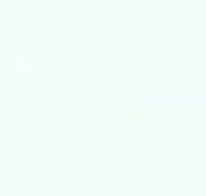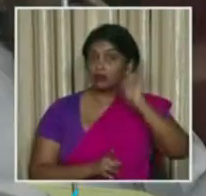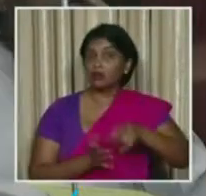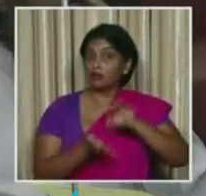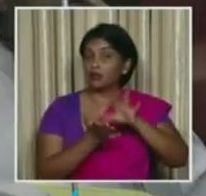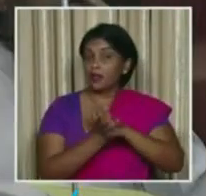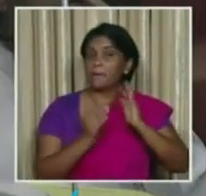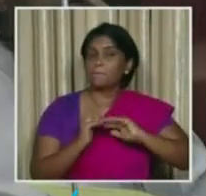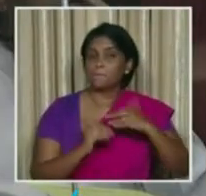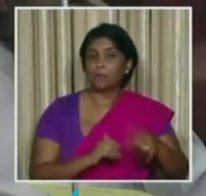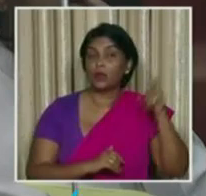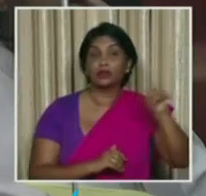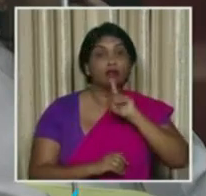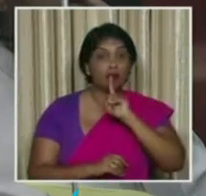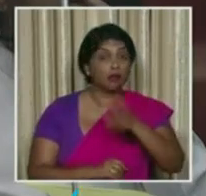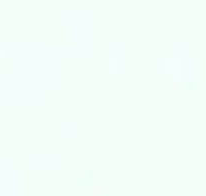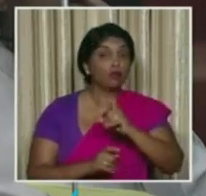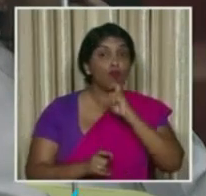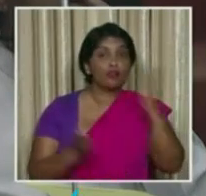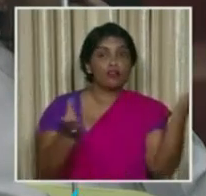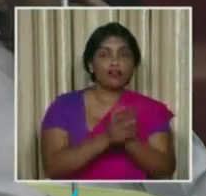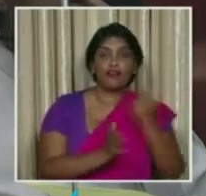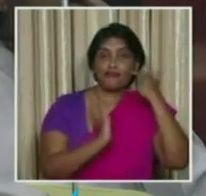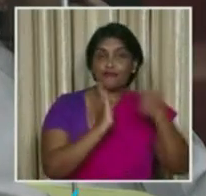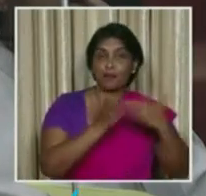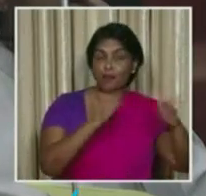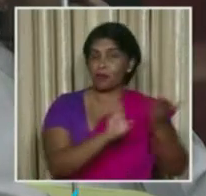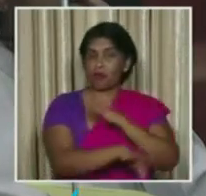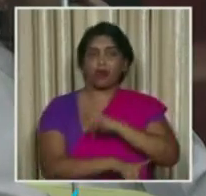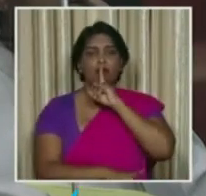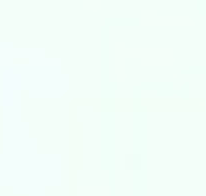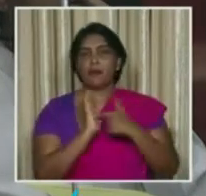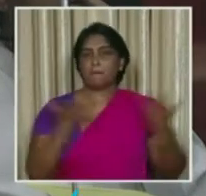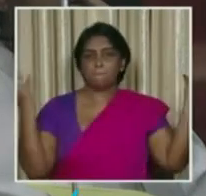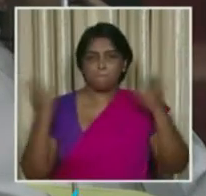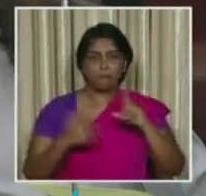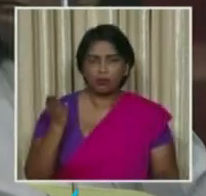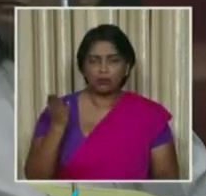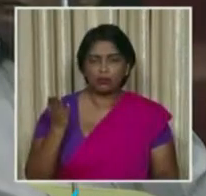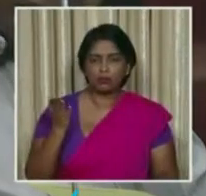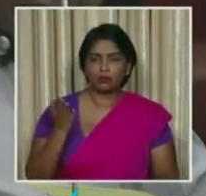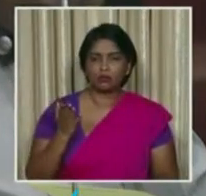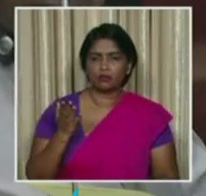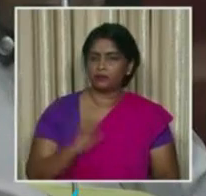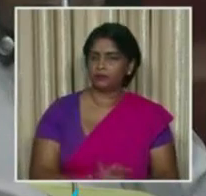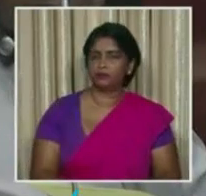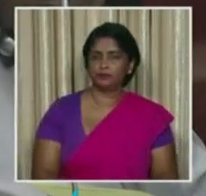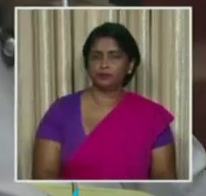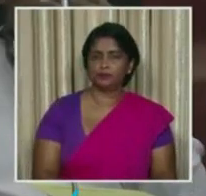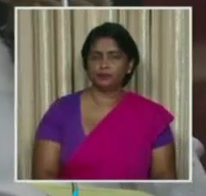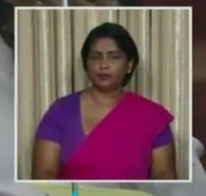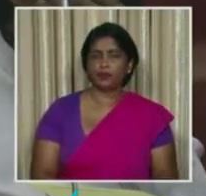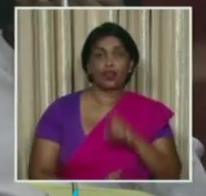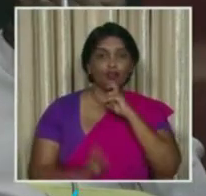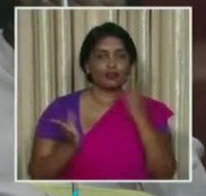නැහැ. ඔව්. ඔබතුමා තීන්දුවක් දුන්නේ නඩුව ෆයිල් කරලා විභාගයට ගන්නත් කලින් ඔබතුමාගේ විභාග කරන්න බෑ කියලා. ඒ පුළුවන්ද? ඔබතුමා සම්පූර්ණ වැරදි. නඩුව ෆයිල්